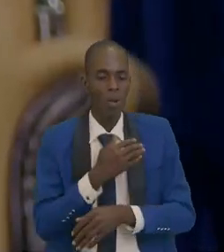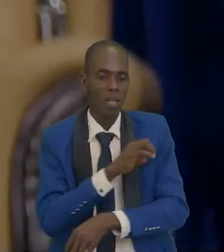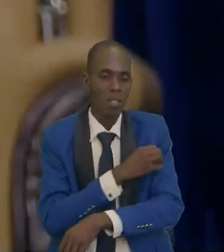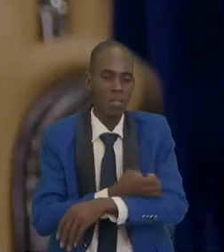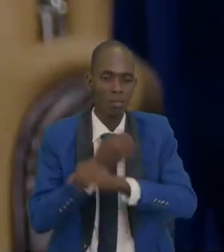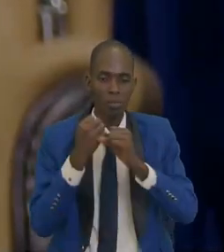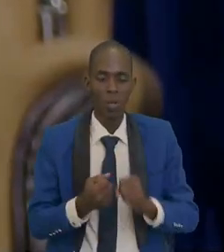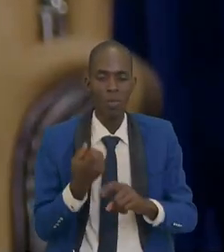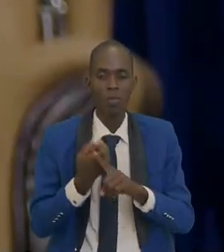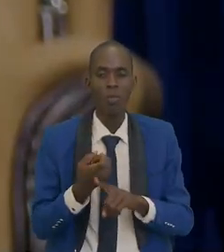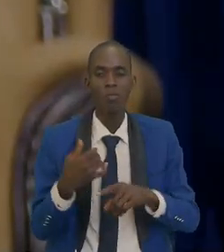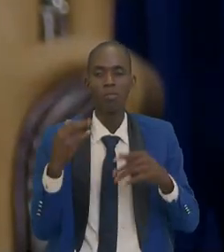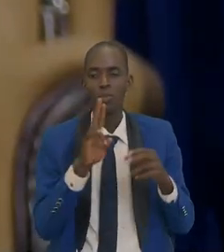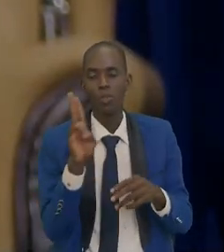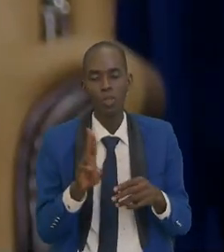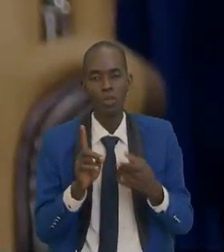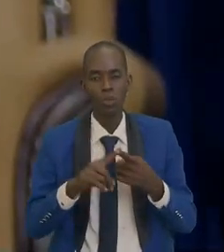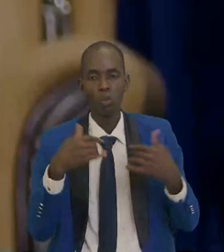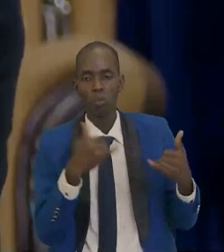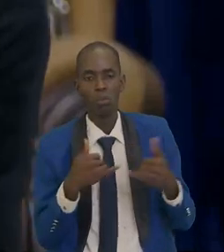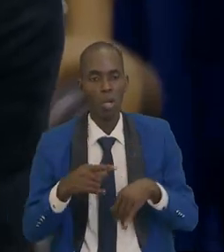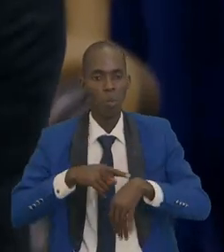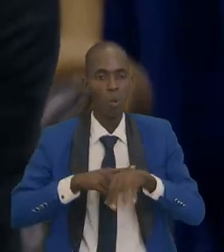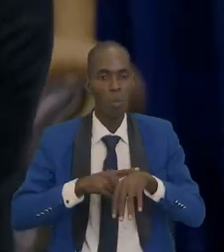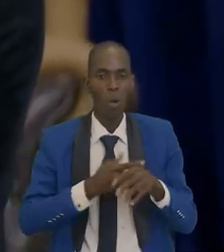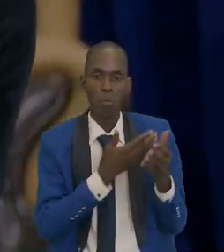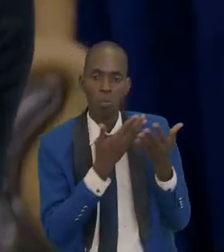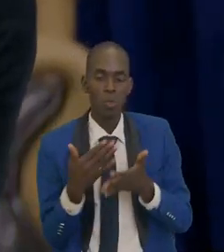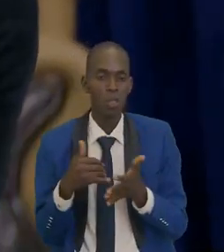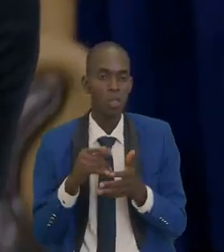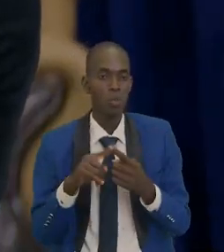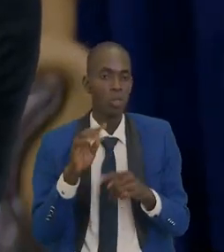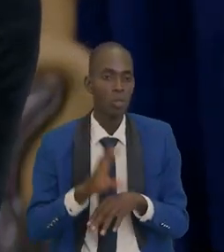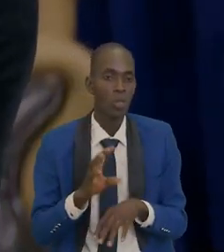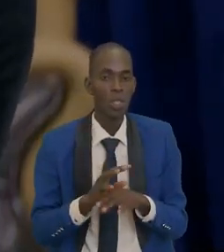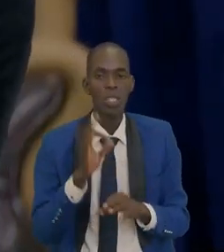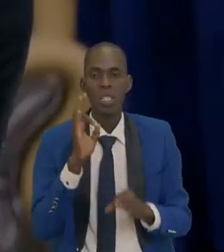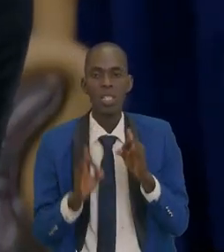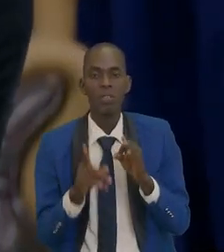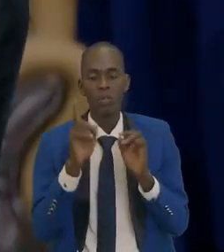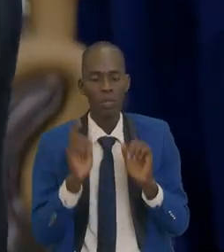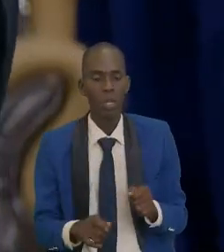amener l'énergie du terrain de football et l'introduire dans l'église, si nous pouvons amener